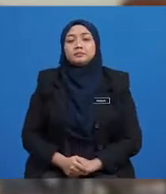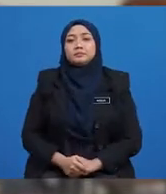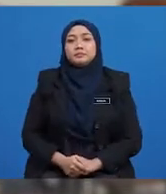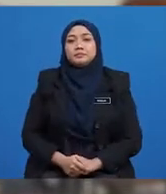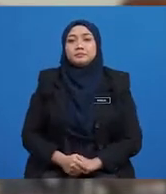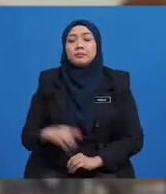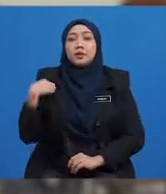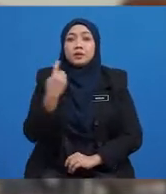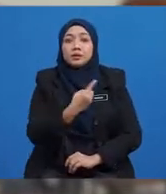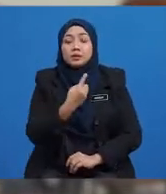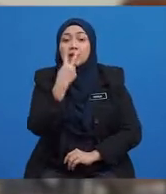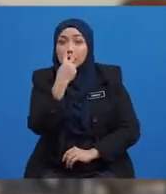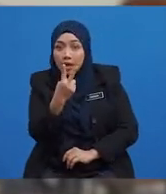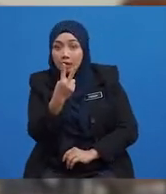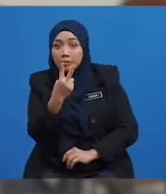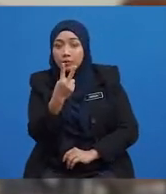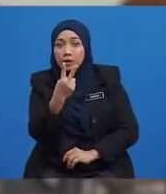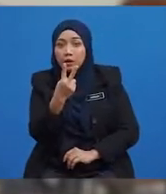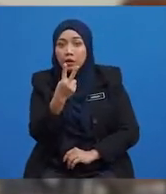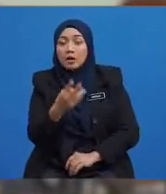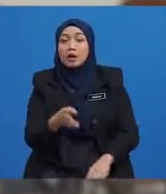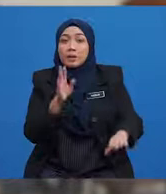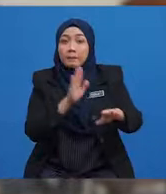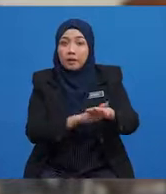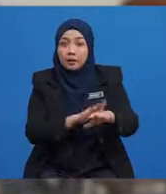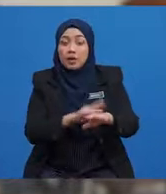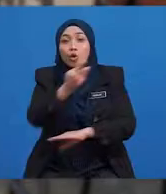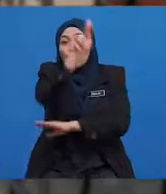Kita beralih kepada kuis pengukuhan 1.